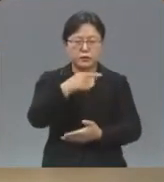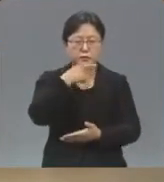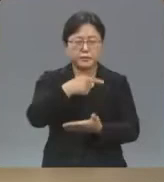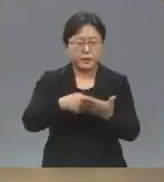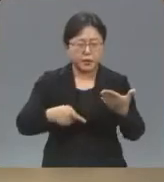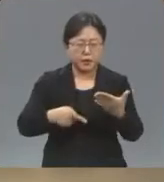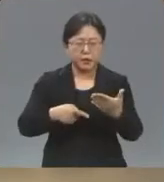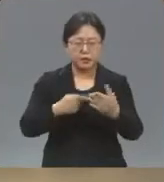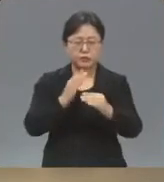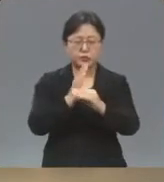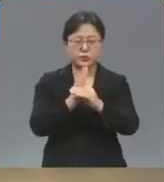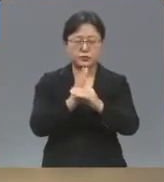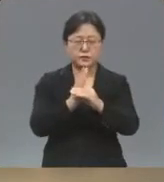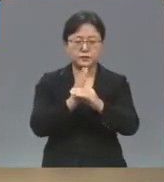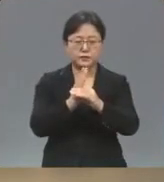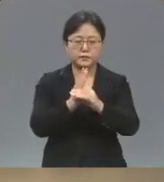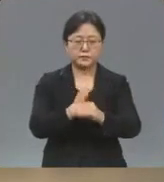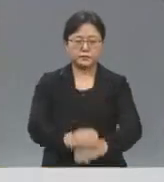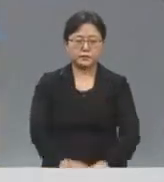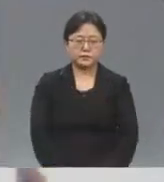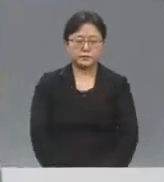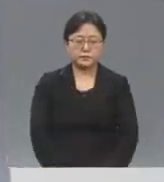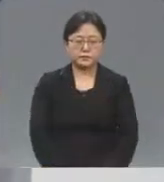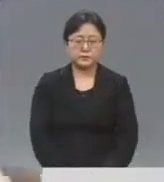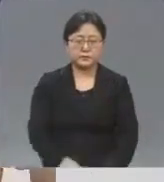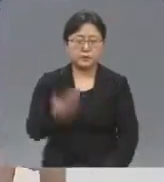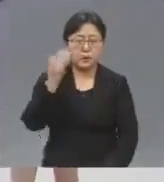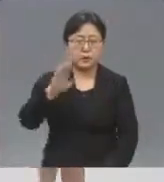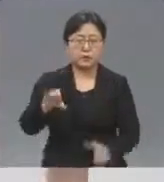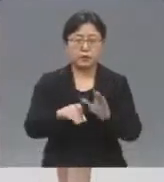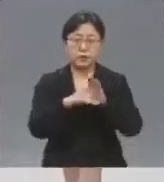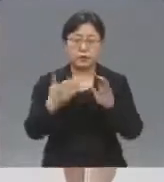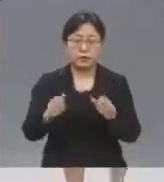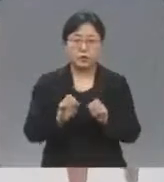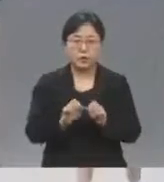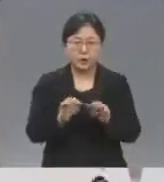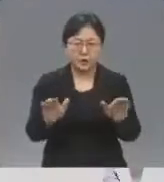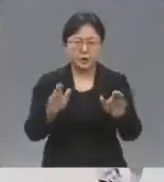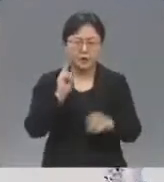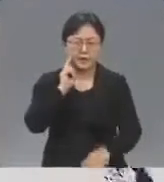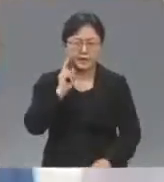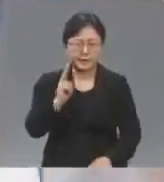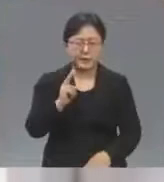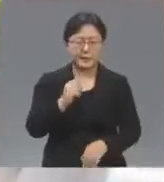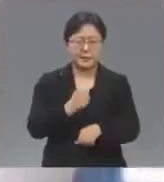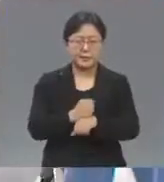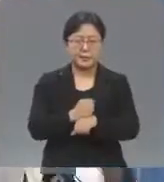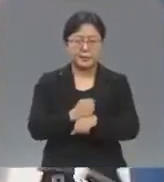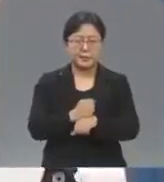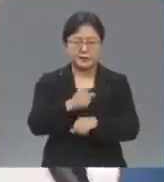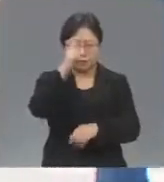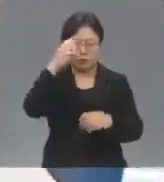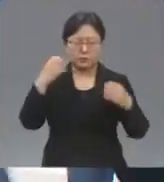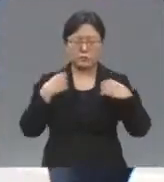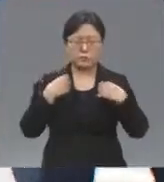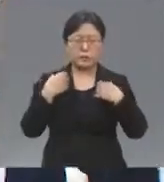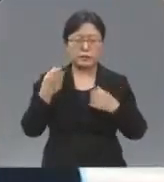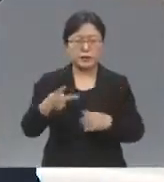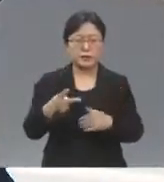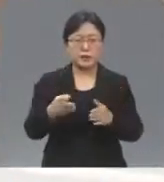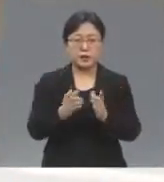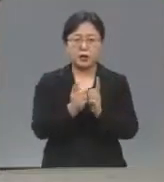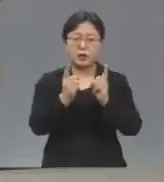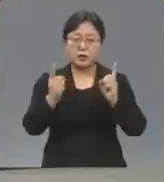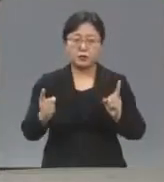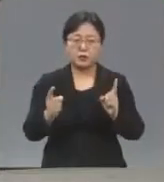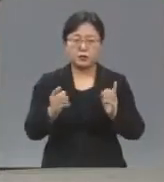있는 상태라고 보시면 됩니다 최근 코로나 1구 학생 대 가 심각해지면서 정부가 또다시 사회적